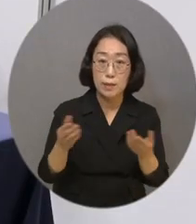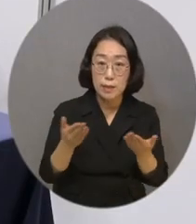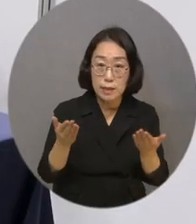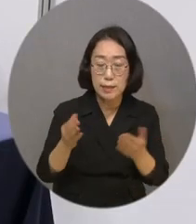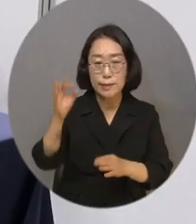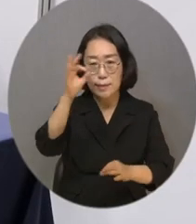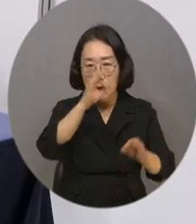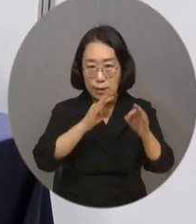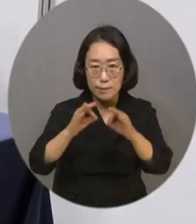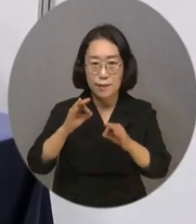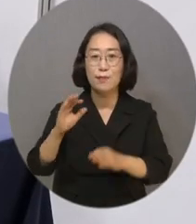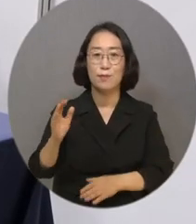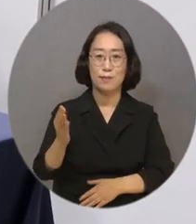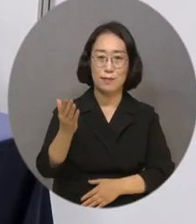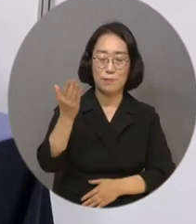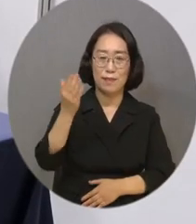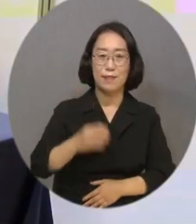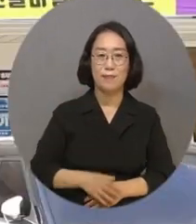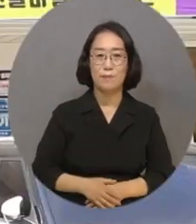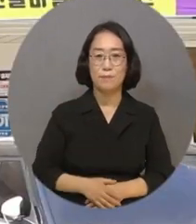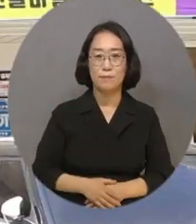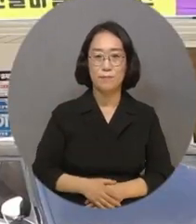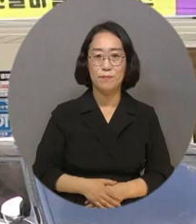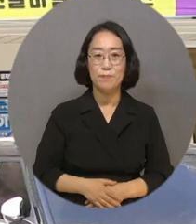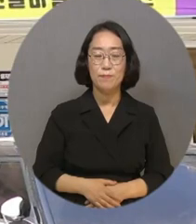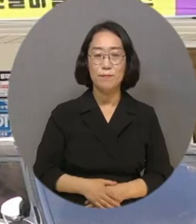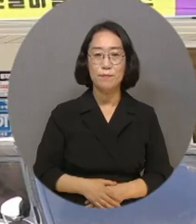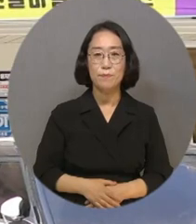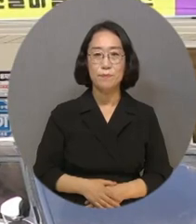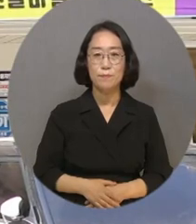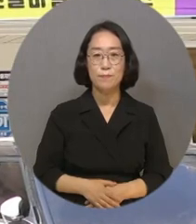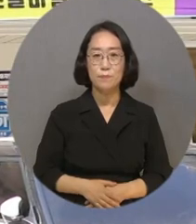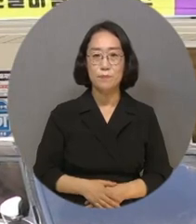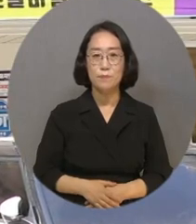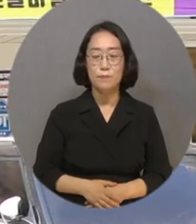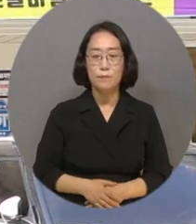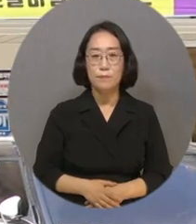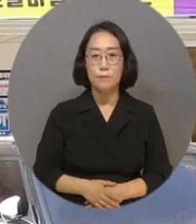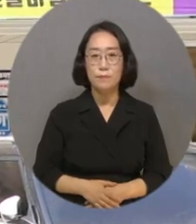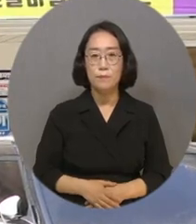찾는 시간을 가졌습니다. 복지TV 뉴스 김정현입니다.